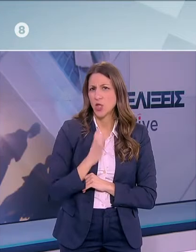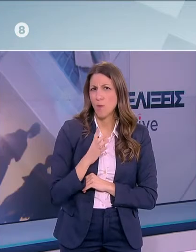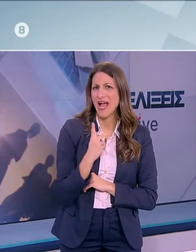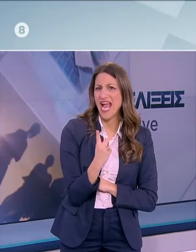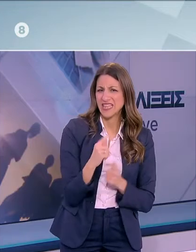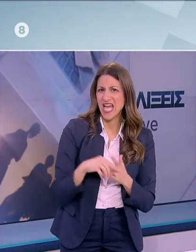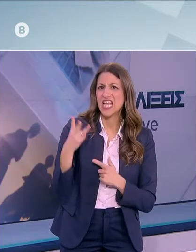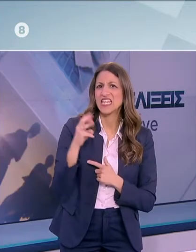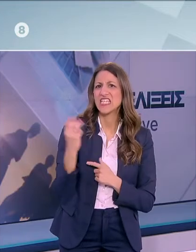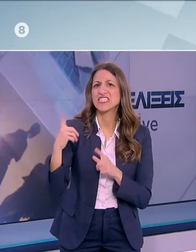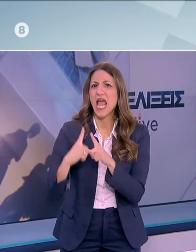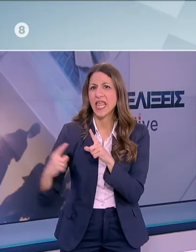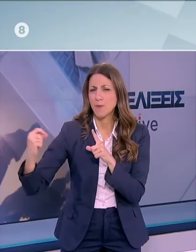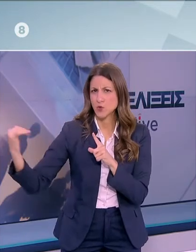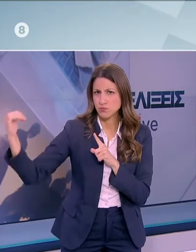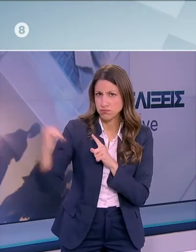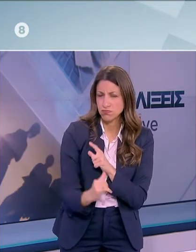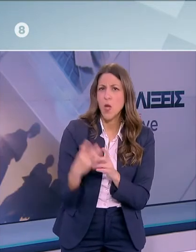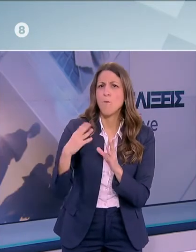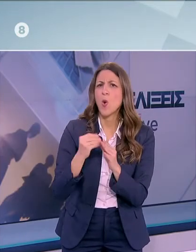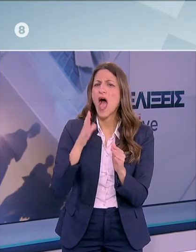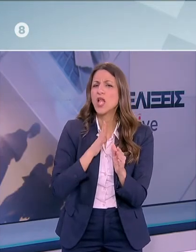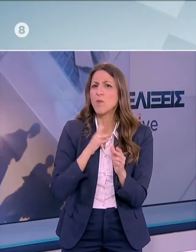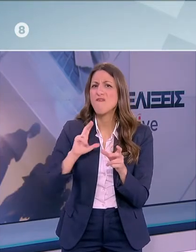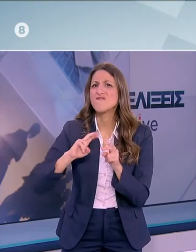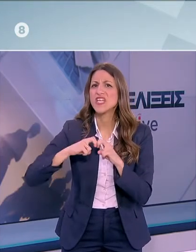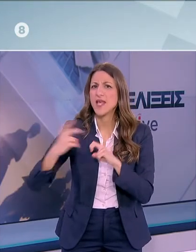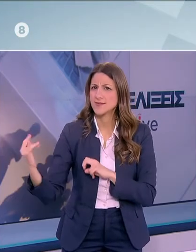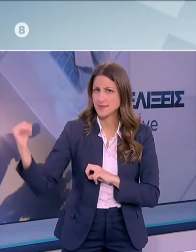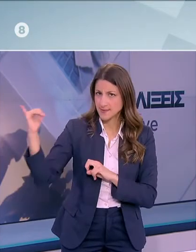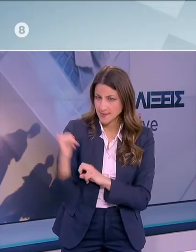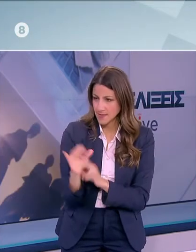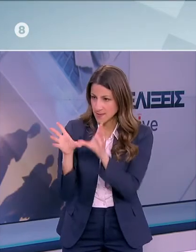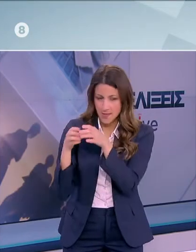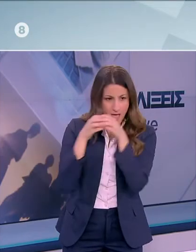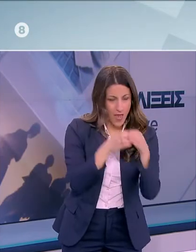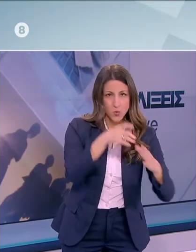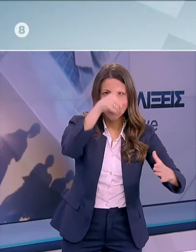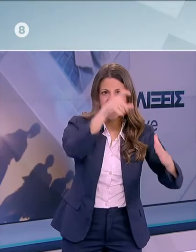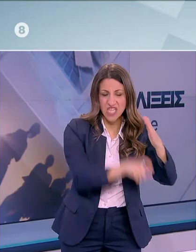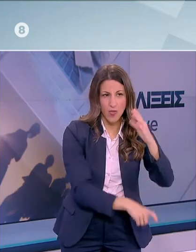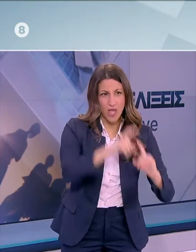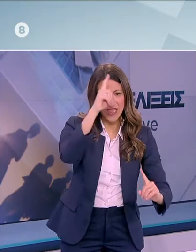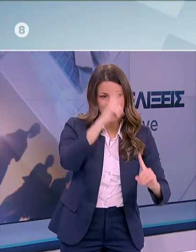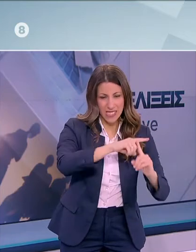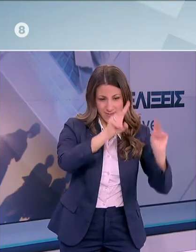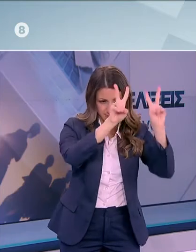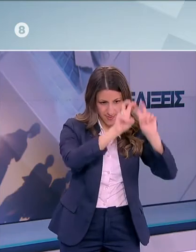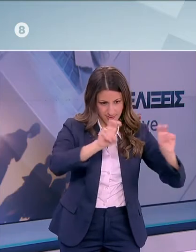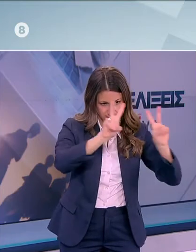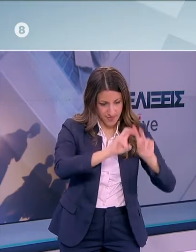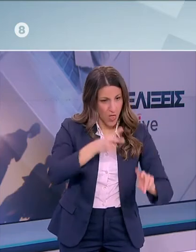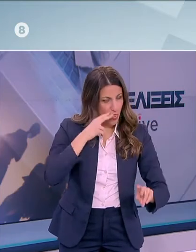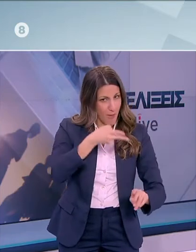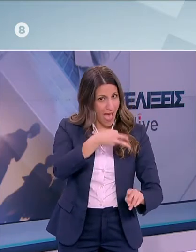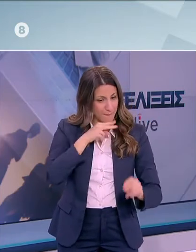Λάρνακα, 107 από τις Βρυξέλλες. Όλοι ελέγχθησαν για κορονοϊό και οδηγήθηκαν σε ξενοδοχεία της Αττικής, όπου θα παραμείνουν μέχρι αύριο και